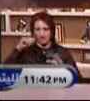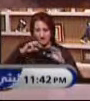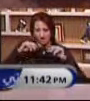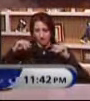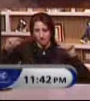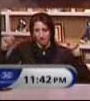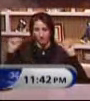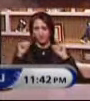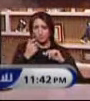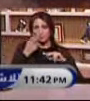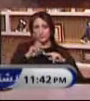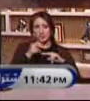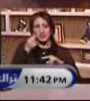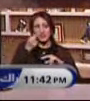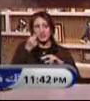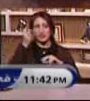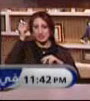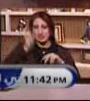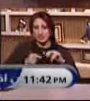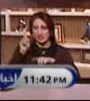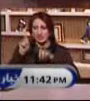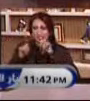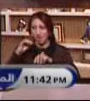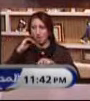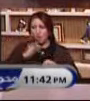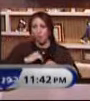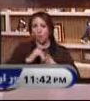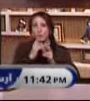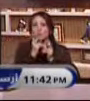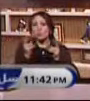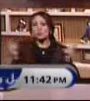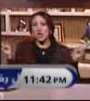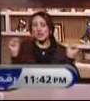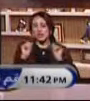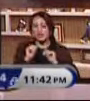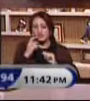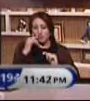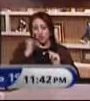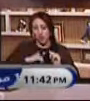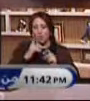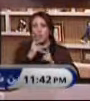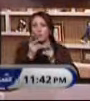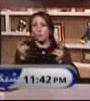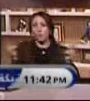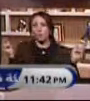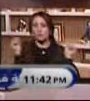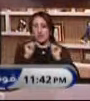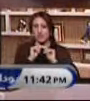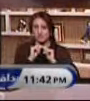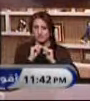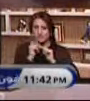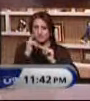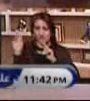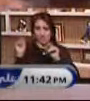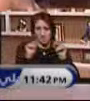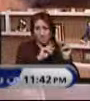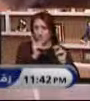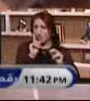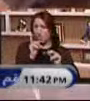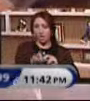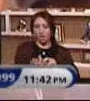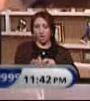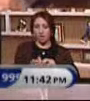في ناس الناس معادن بالضبط كده، معادن نصح الناس ومعادن، فخيارهم في الجاهليه خيارهم في الاسلام. تجد